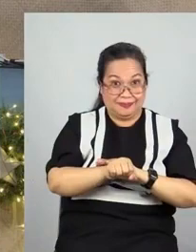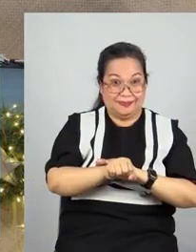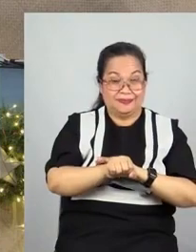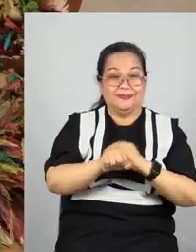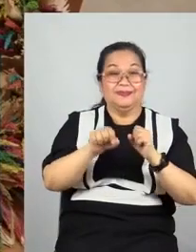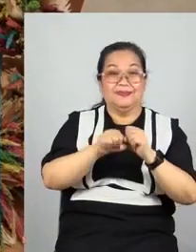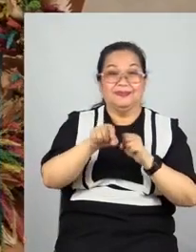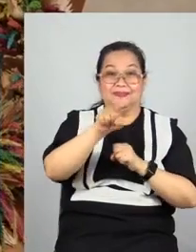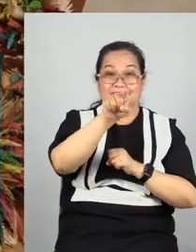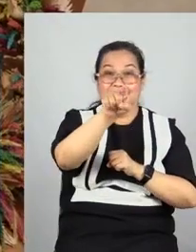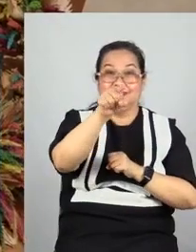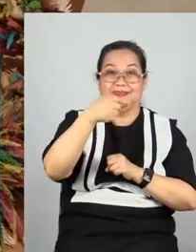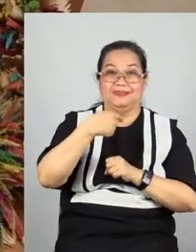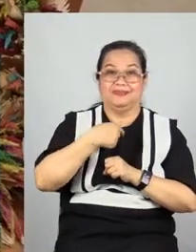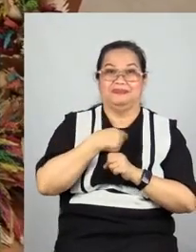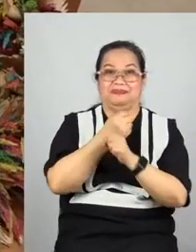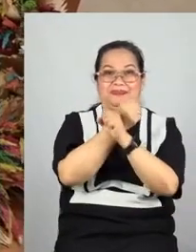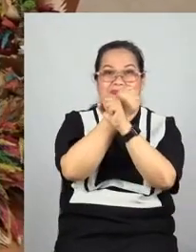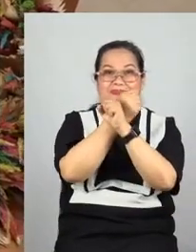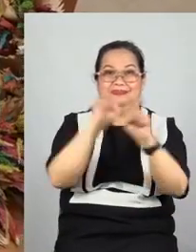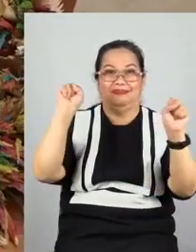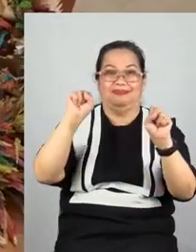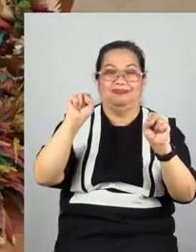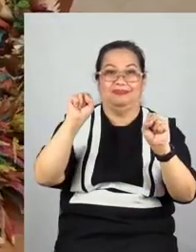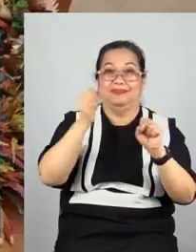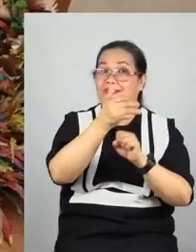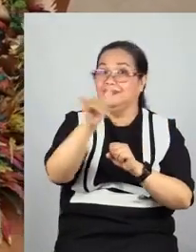sila ay iligtas.